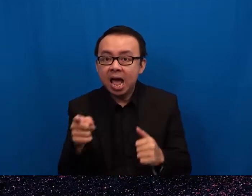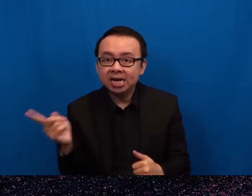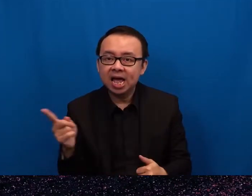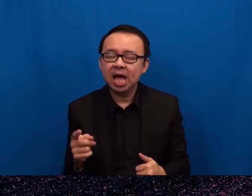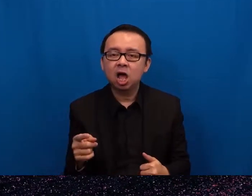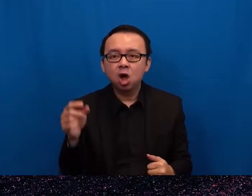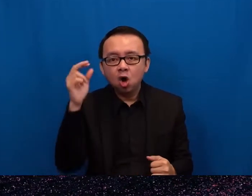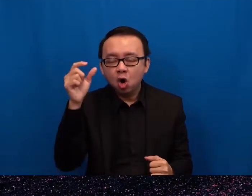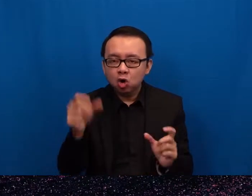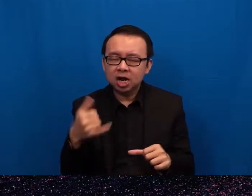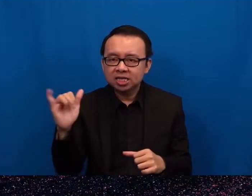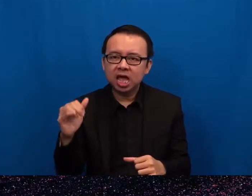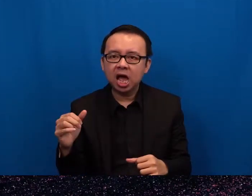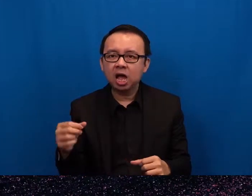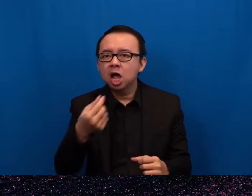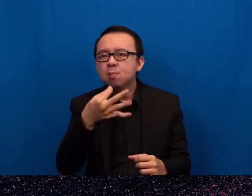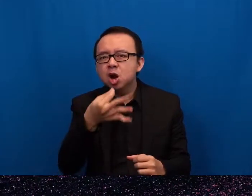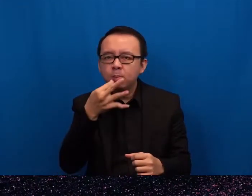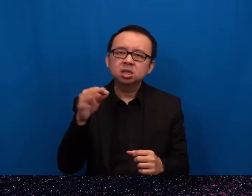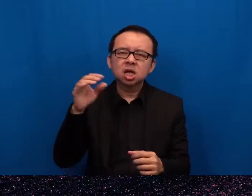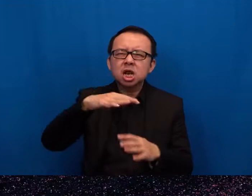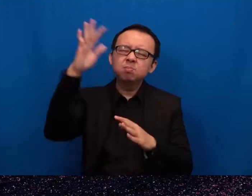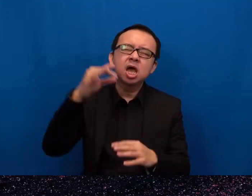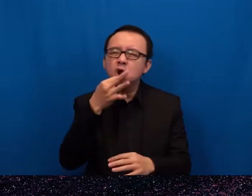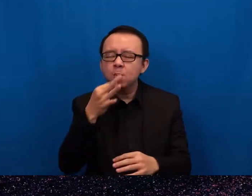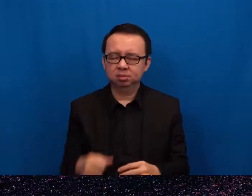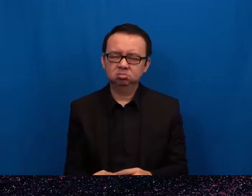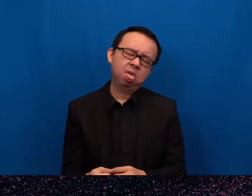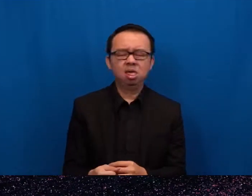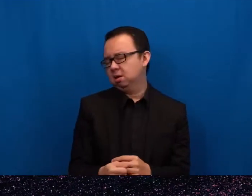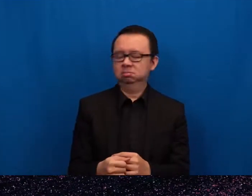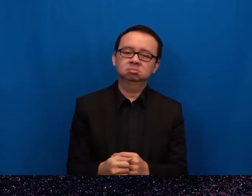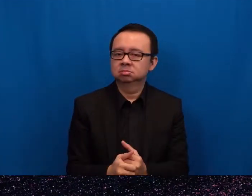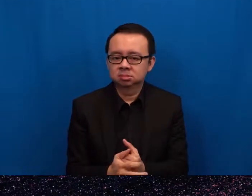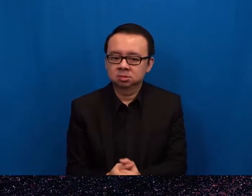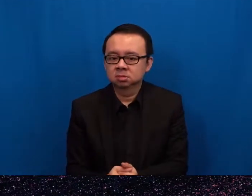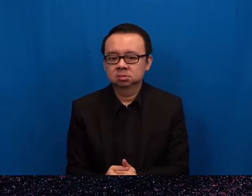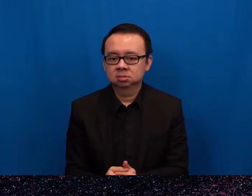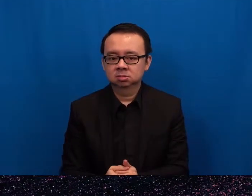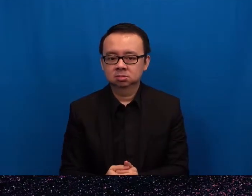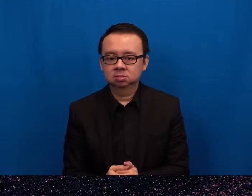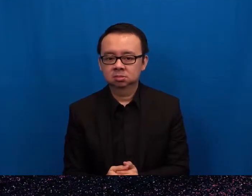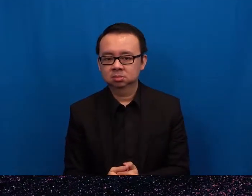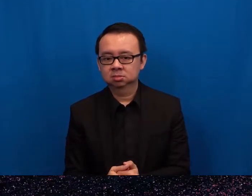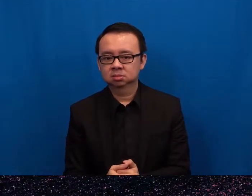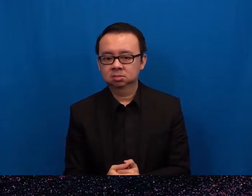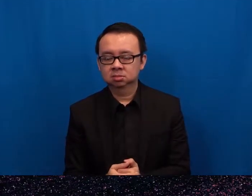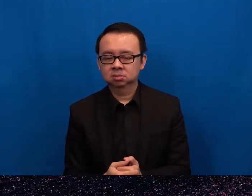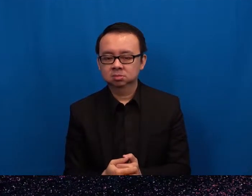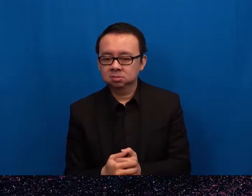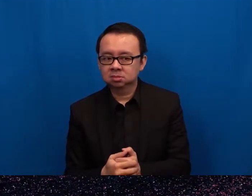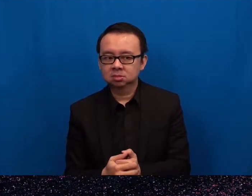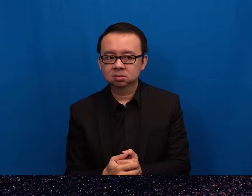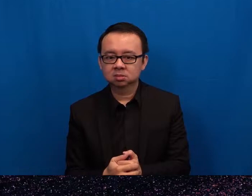Pelayanan saya awal di situ sih. Saya nggak ngerti kuasa Roh Kudus gimana, saya masih baru awal kan, masih baby Christian. Saya ke situ di sebuah mission